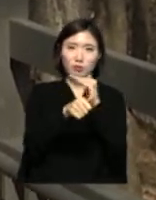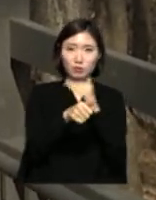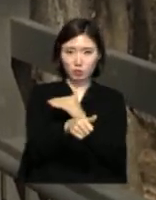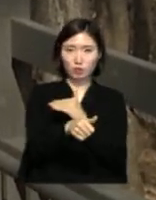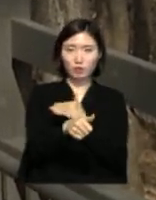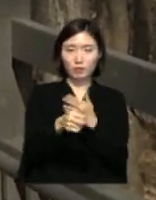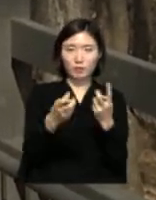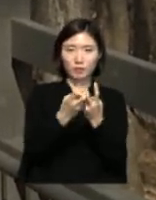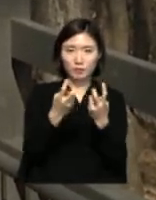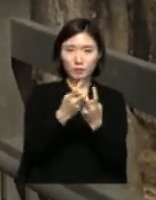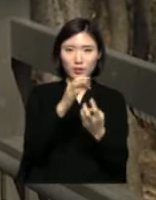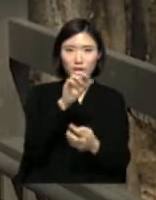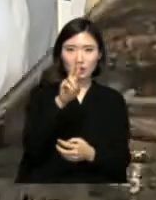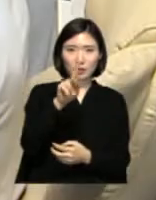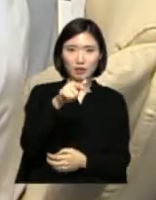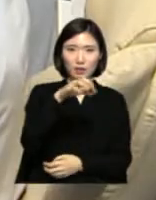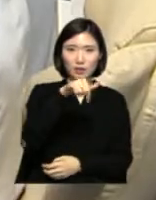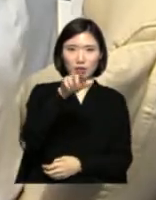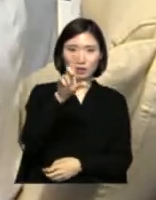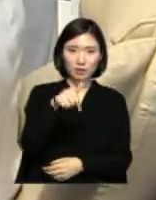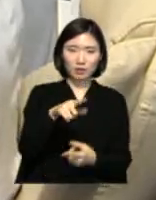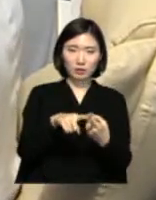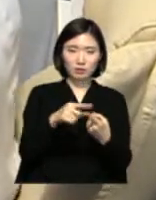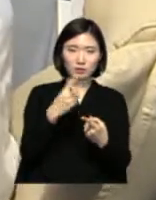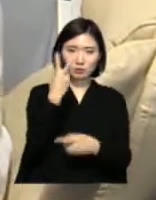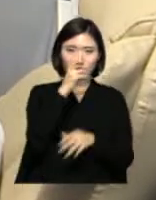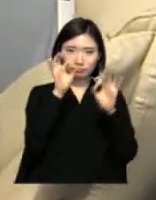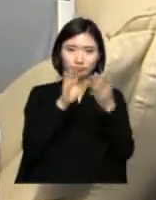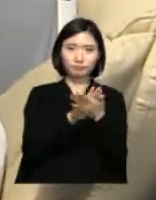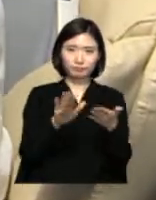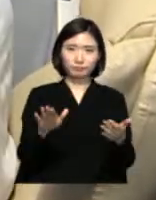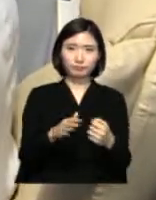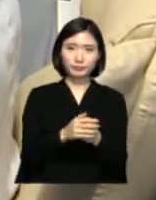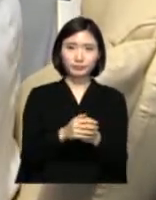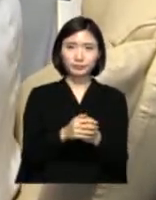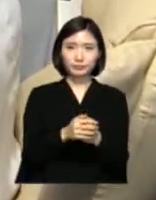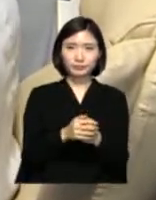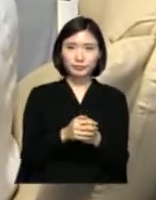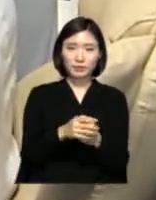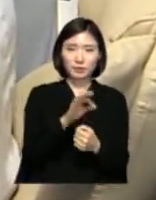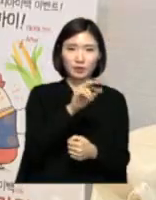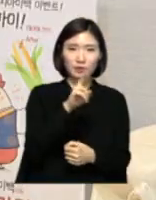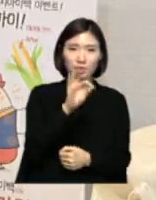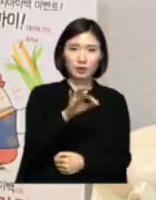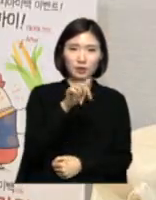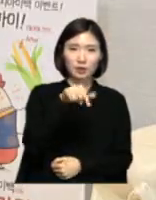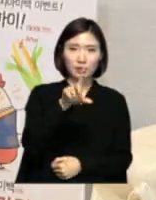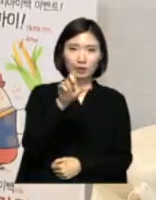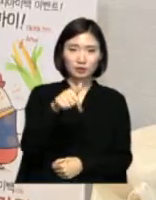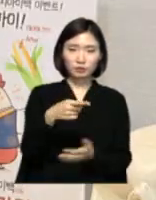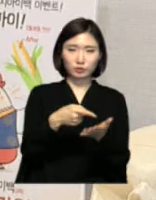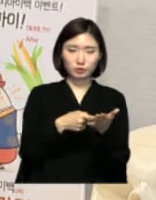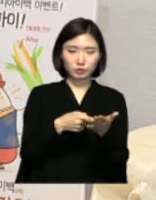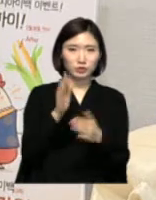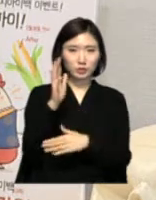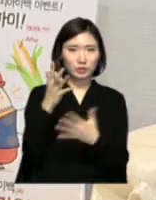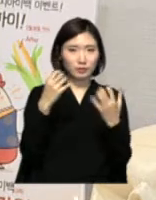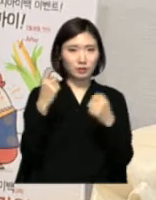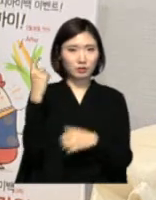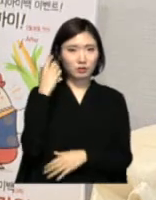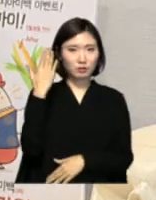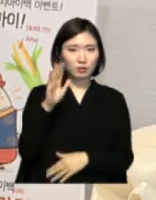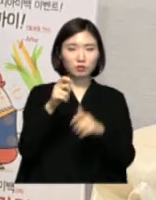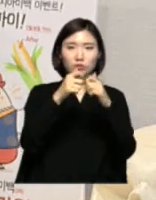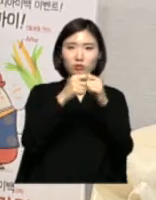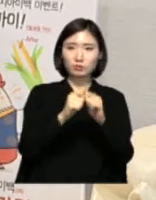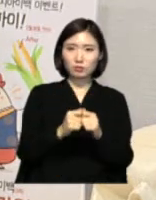양악수술에 대해서 알아봅니다. 네, 안녕하세요. 네, 안녕하십니까? 네, 양악수술 얘기는 많이 들어봤는데 네. 구체적으로 어떤